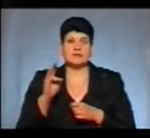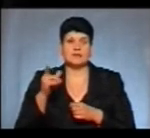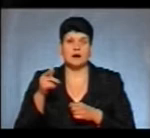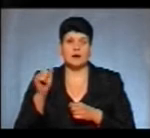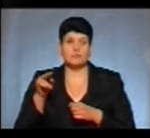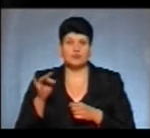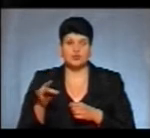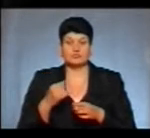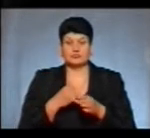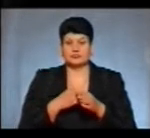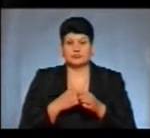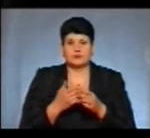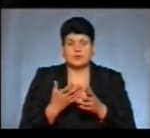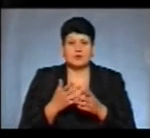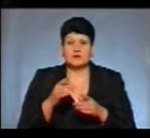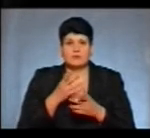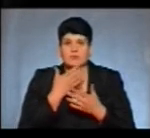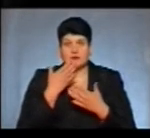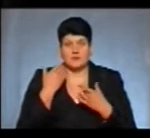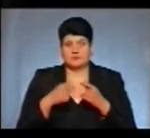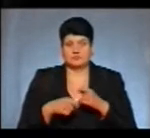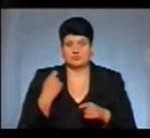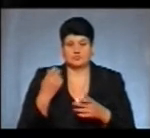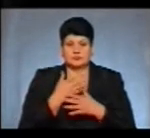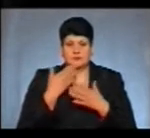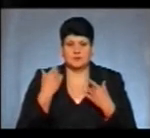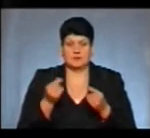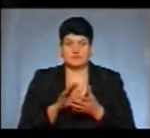не є злочином. Проте понад 50% заяв